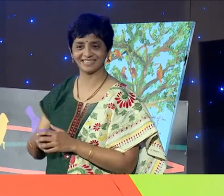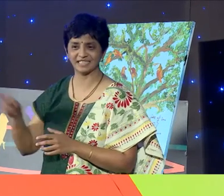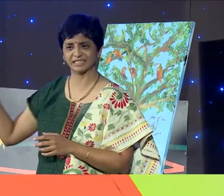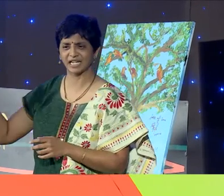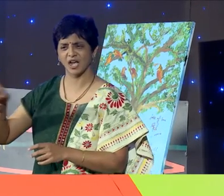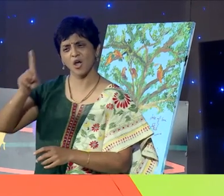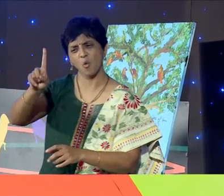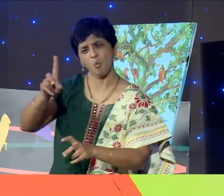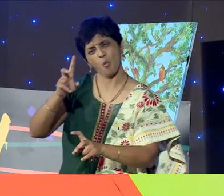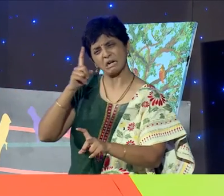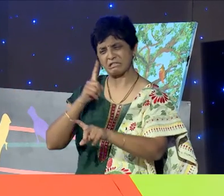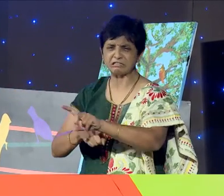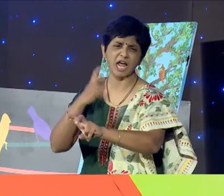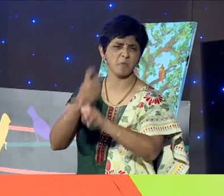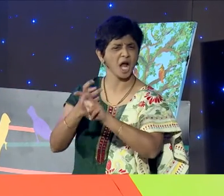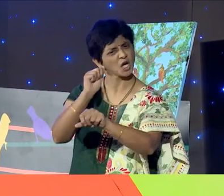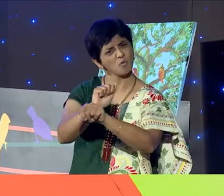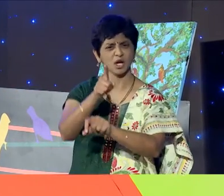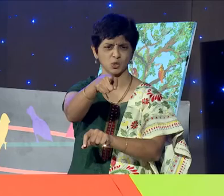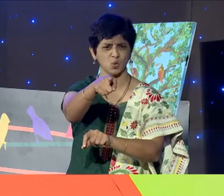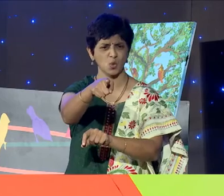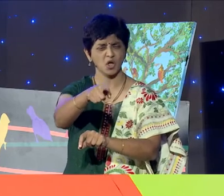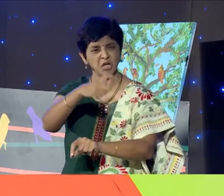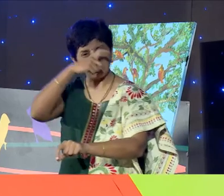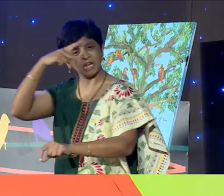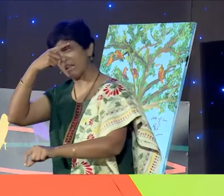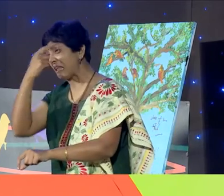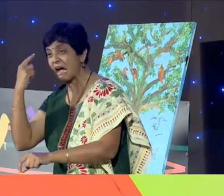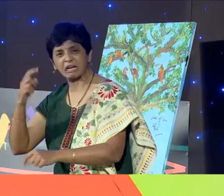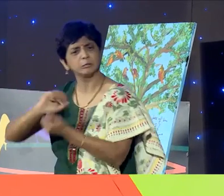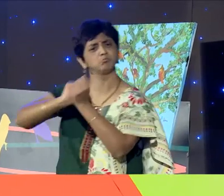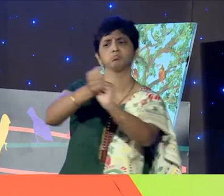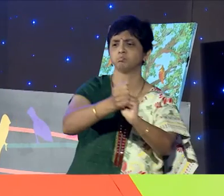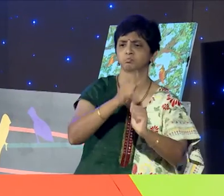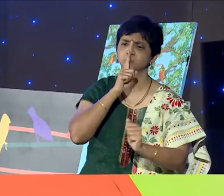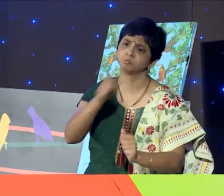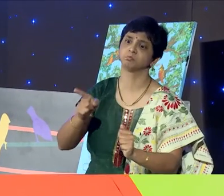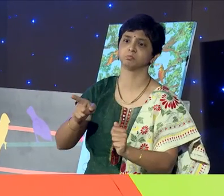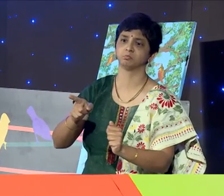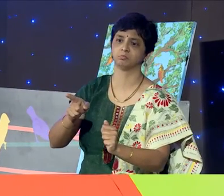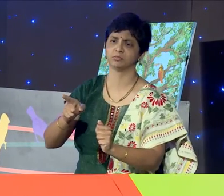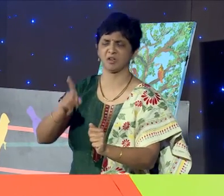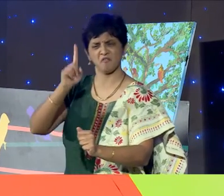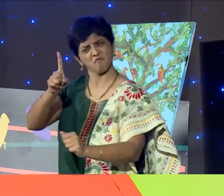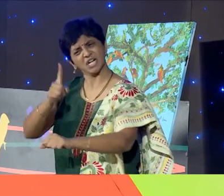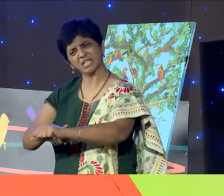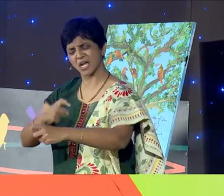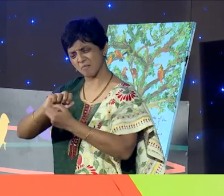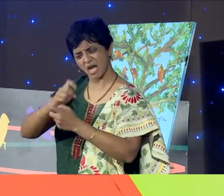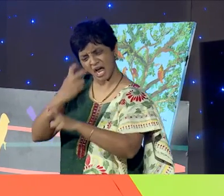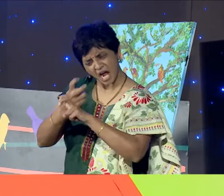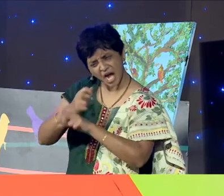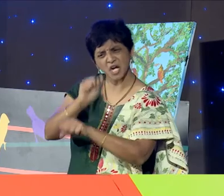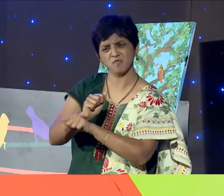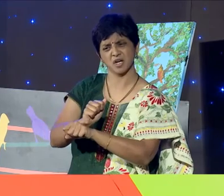है, तेरी भी किस्मत बदल सकती है। काफी दोस्तों से मिलता हूँ, काफी कॉर्पोरेट्स में जाता हूँ, काफी स्कूल कॉलेज में जाता